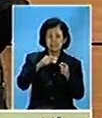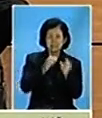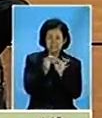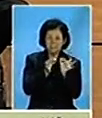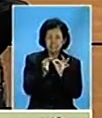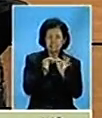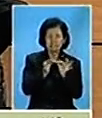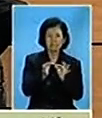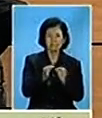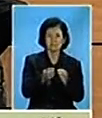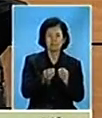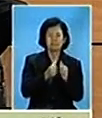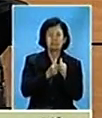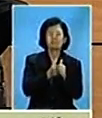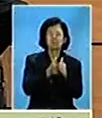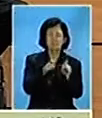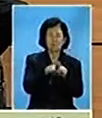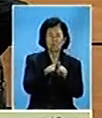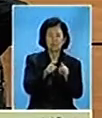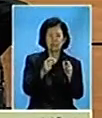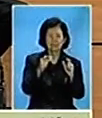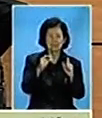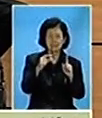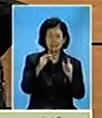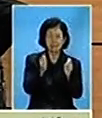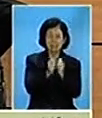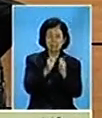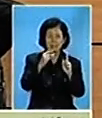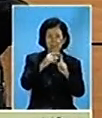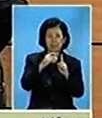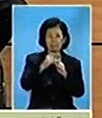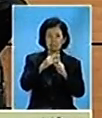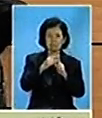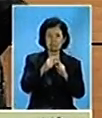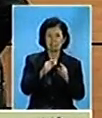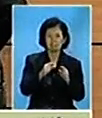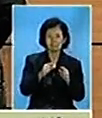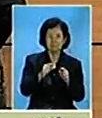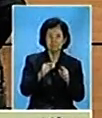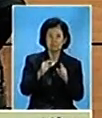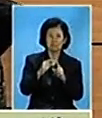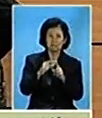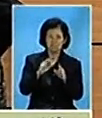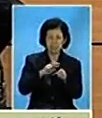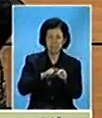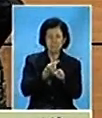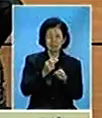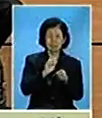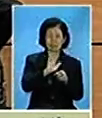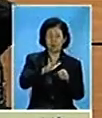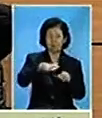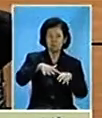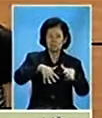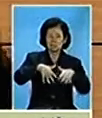อดคล้องกันในชื่อร่างพระบัญญัตินะครับจริงๆแล้วเจตนารมณ์เนี่ยในกฎหมายฉบับนี้เนี่ยในชั้นของร่างประชาชนเนี่ยมีเฉพาะแพทย์แผนไทย